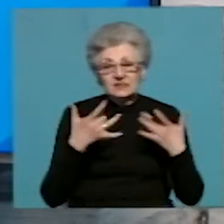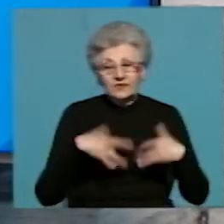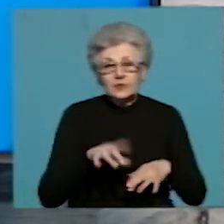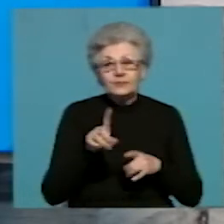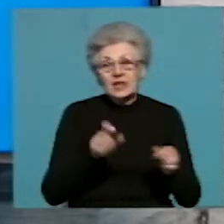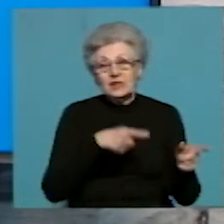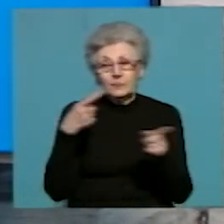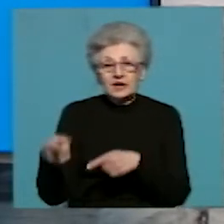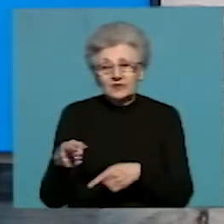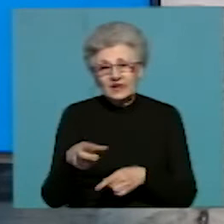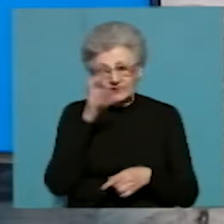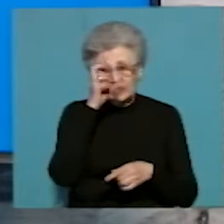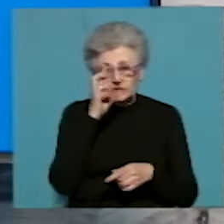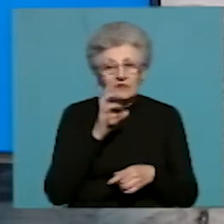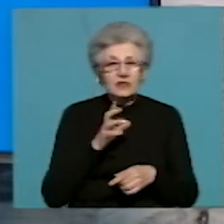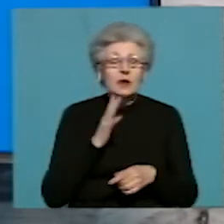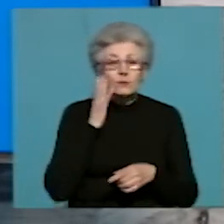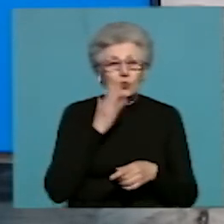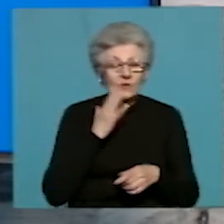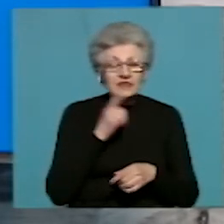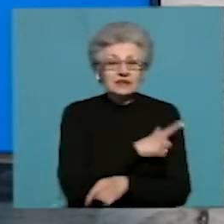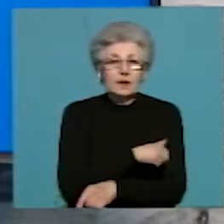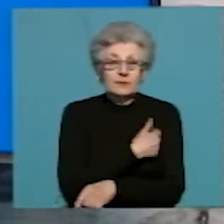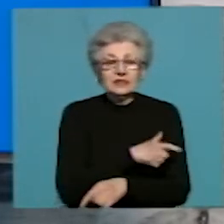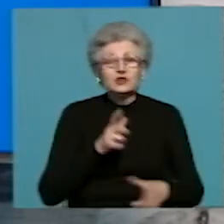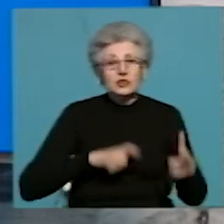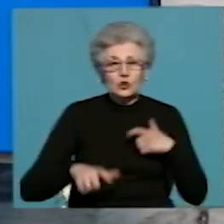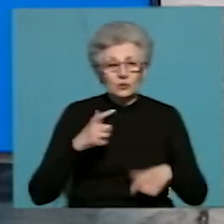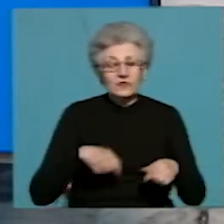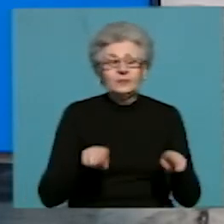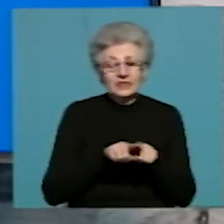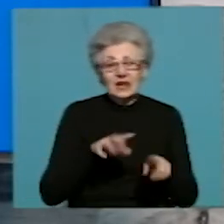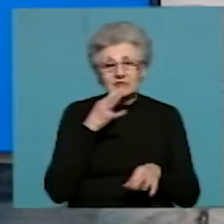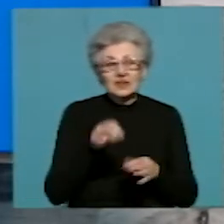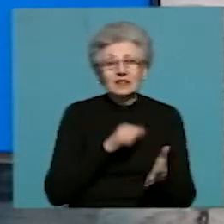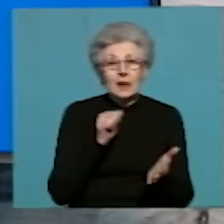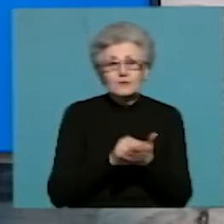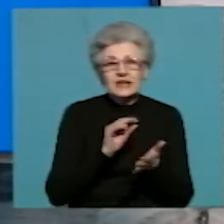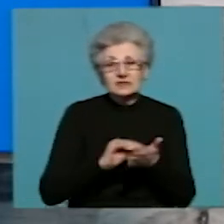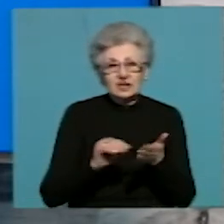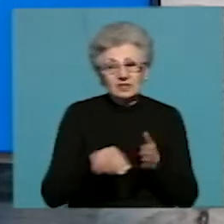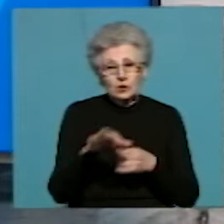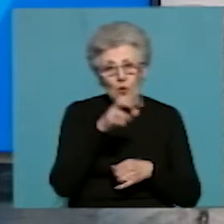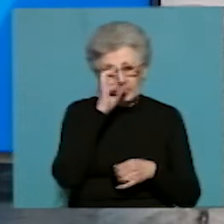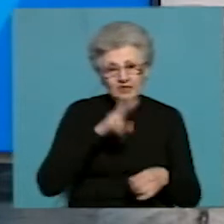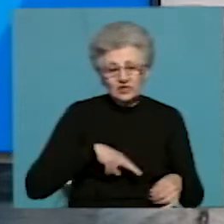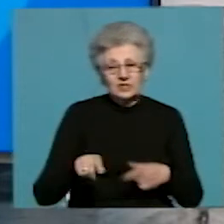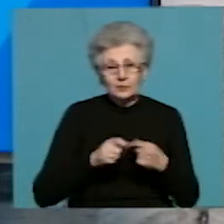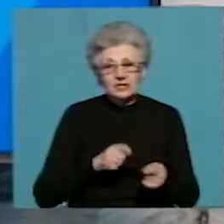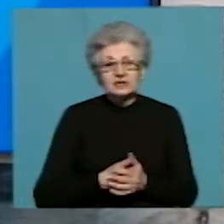у Буковинський державний медичний університет, сказала у коментарі Суспільному прес-секретарка голови облдержадміністрації Вікторія